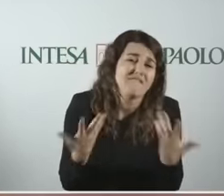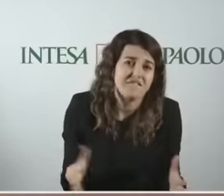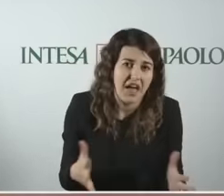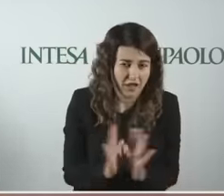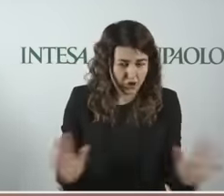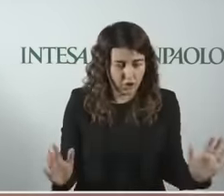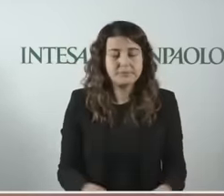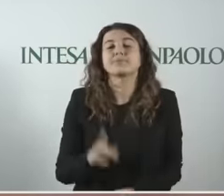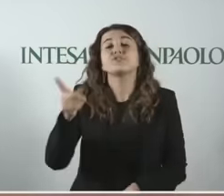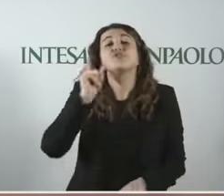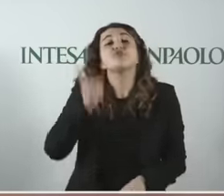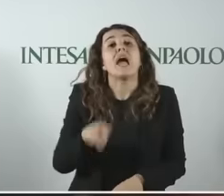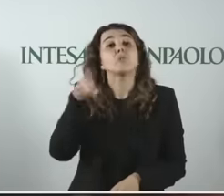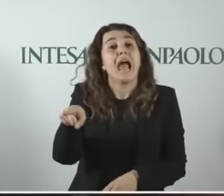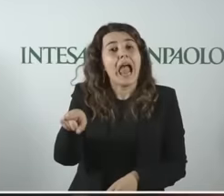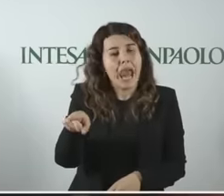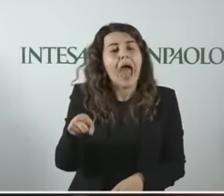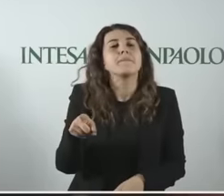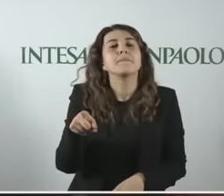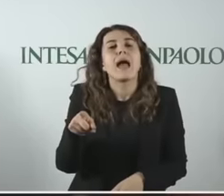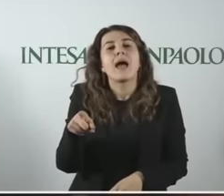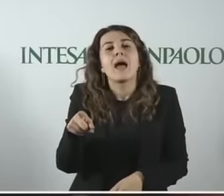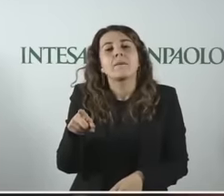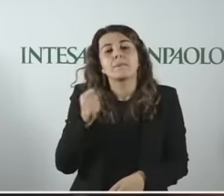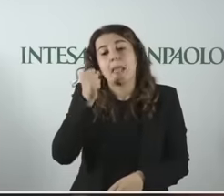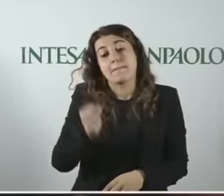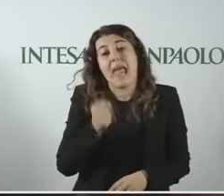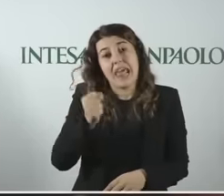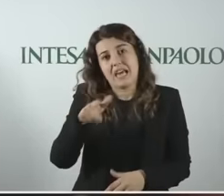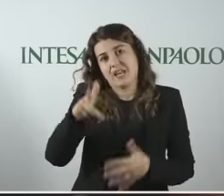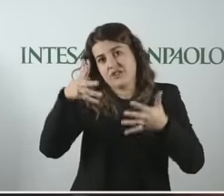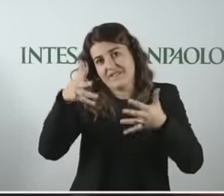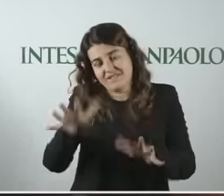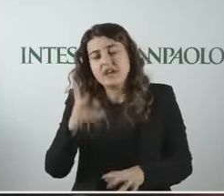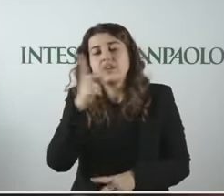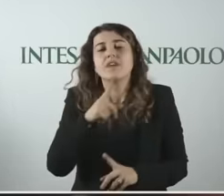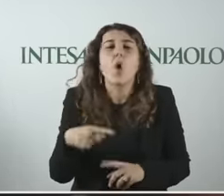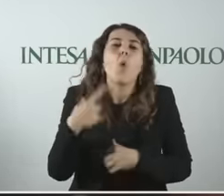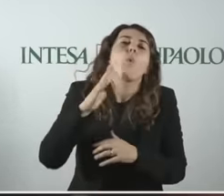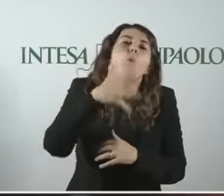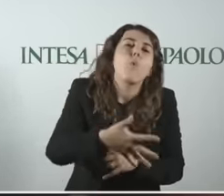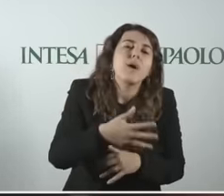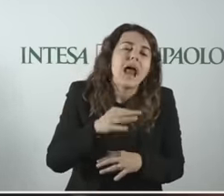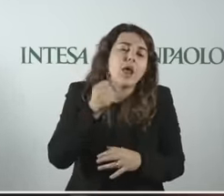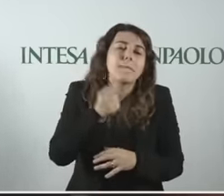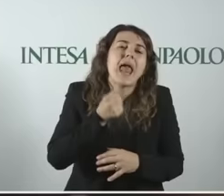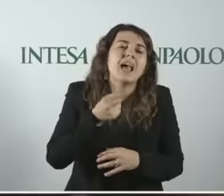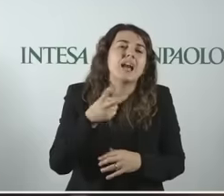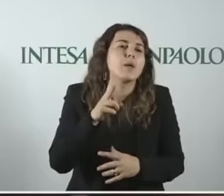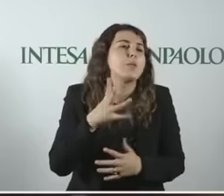dopo Gerusalemme il pellegrinaggio più conveniente che passiona di più che coinvolge di